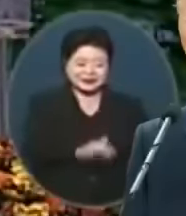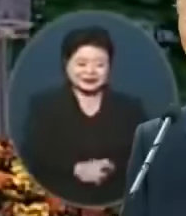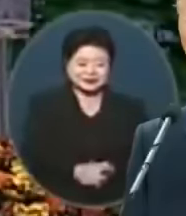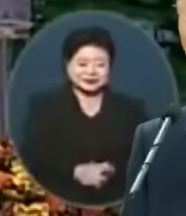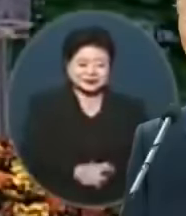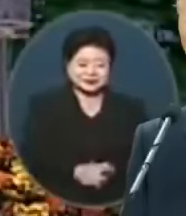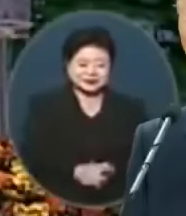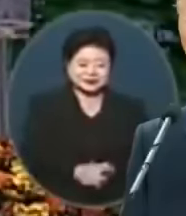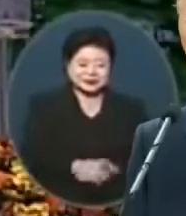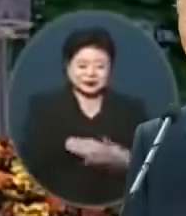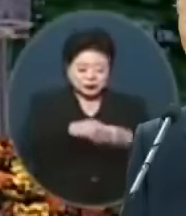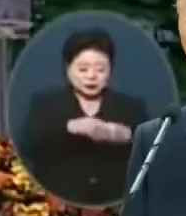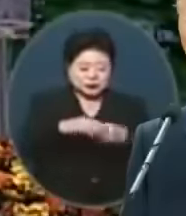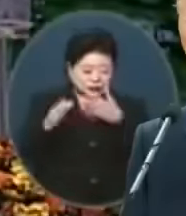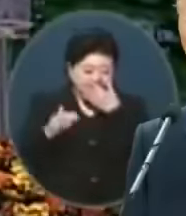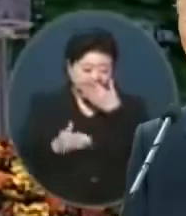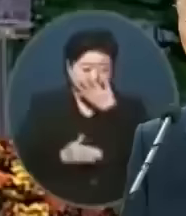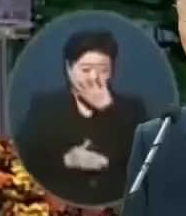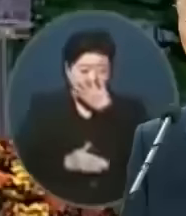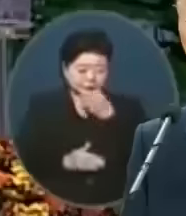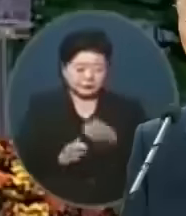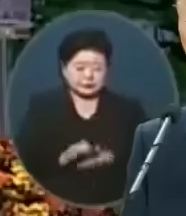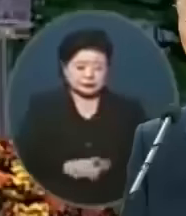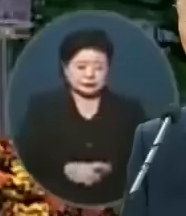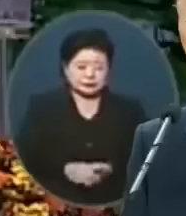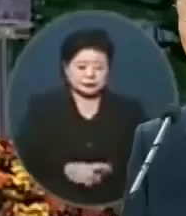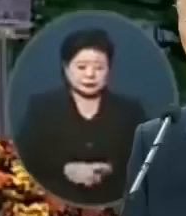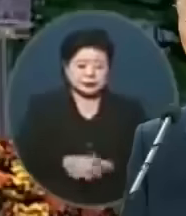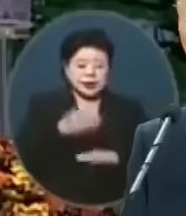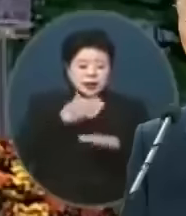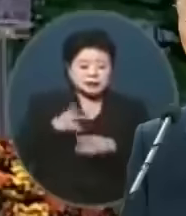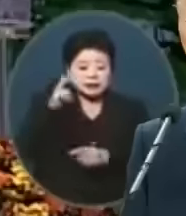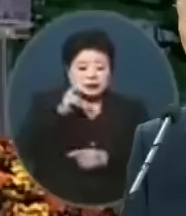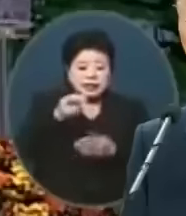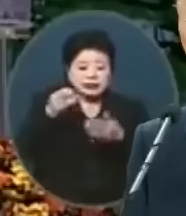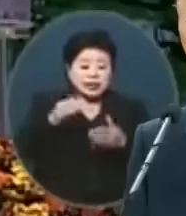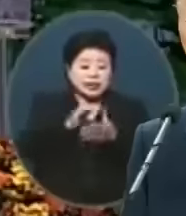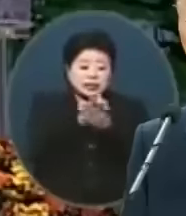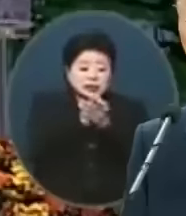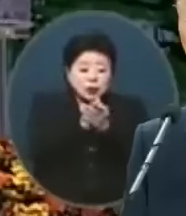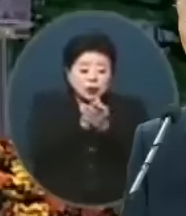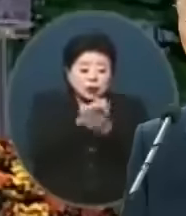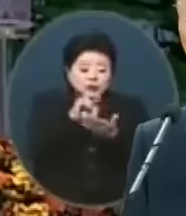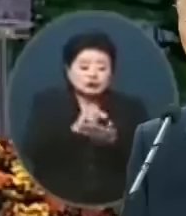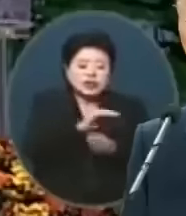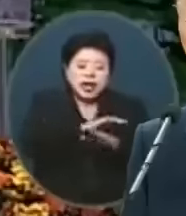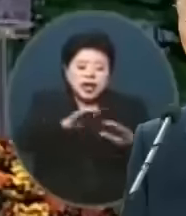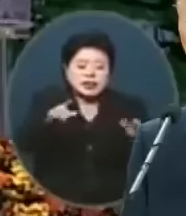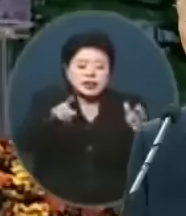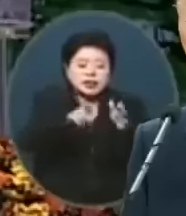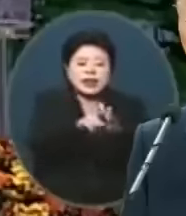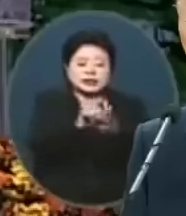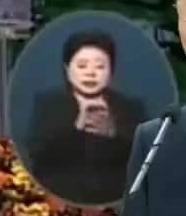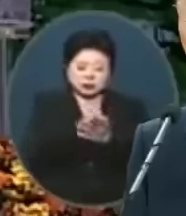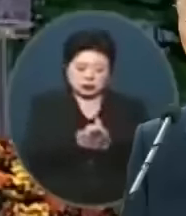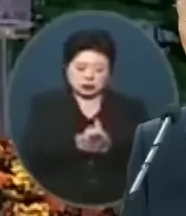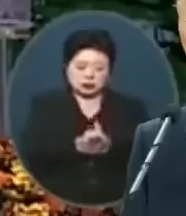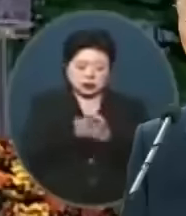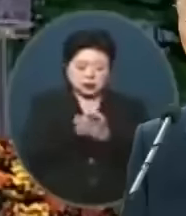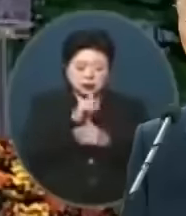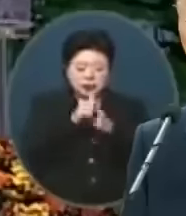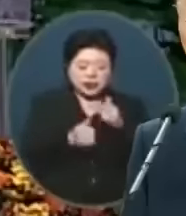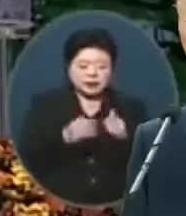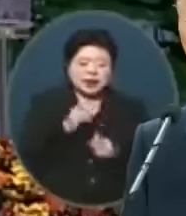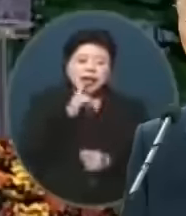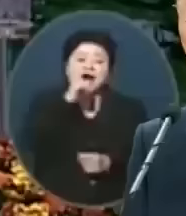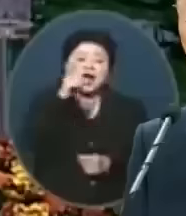손에 손잡고 나갑니다. 감사와 찬양의 기도, 문제 해결을 위한 기도, 기도는 하나님께